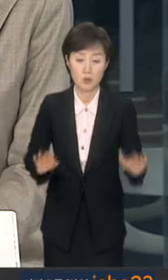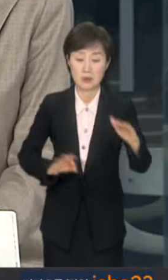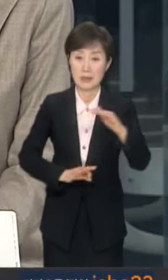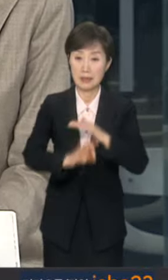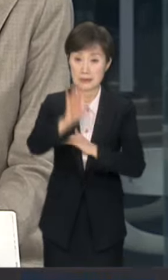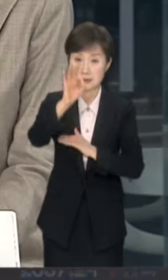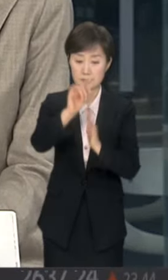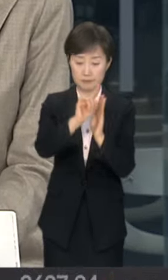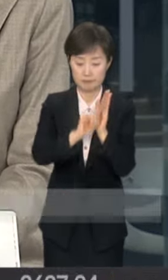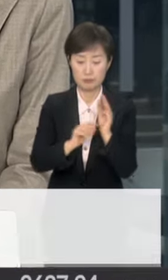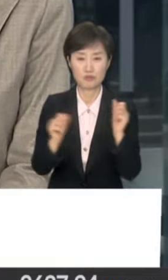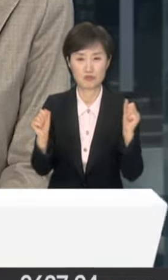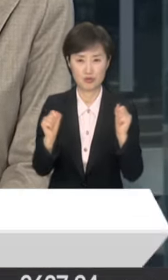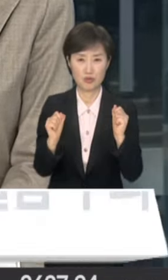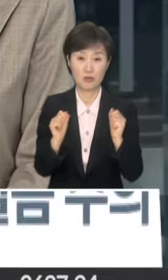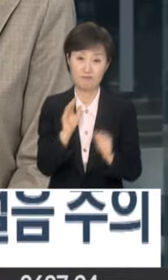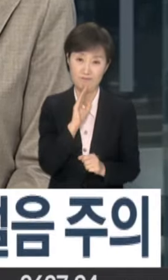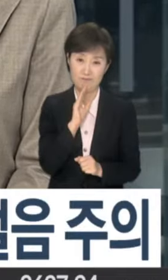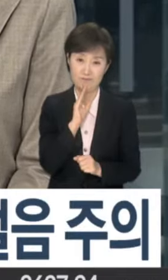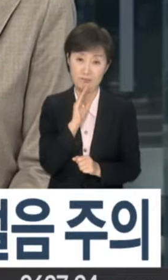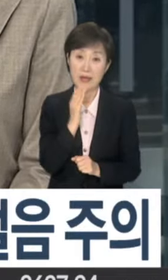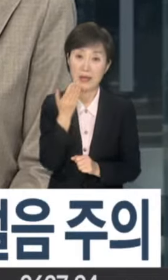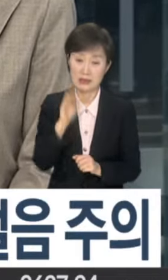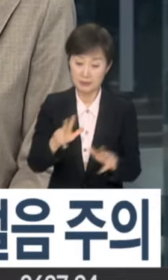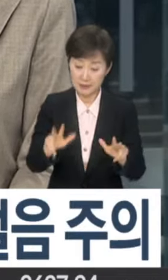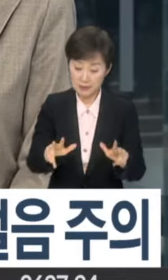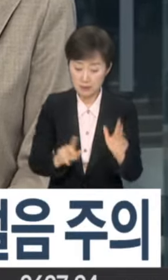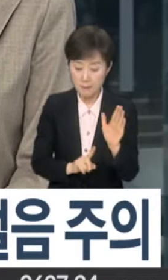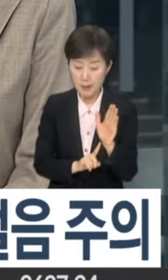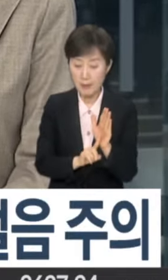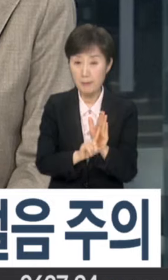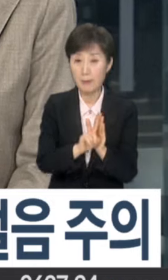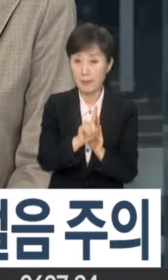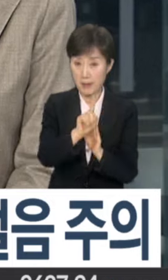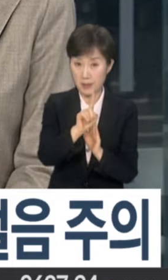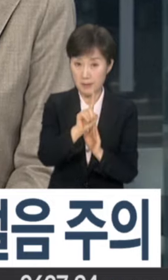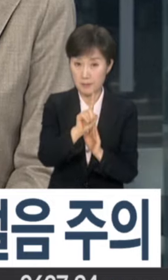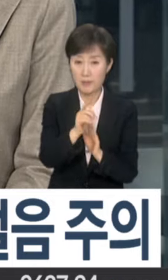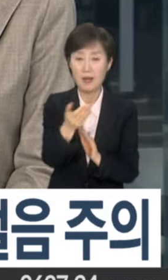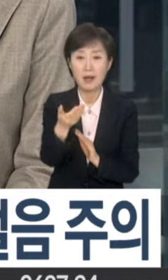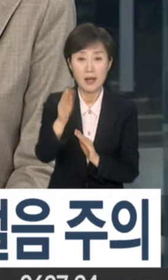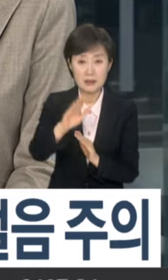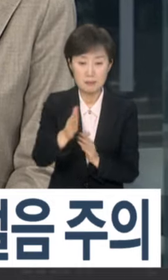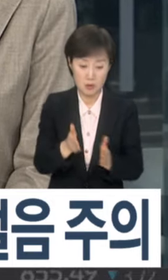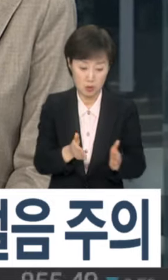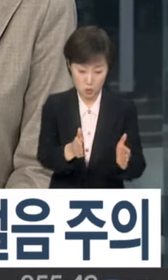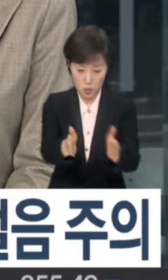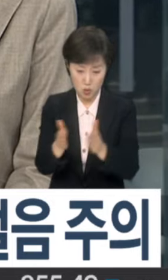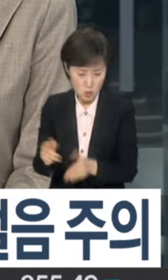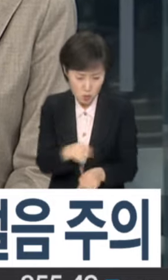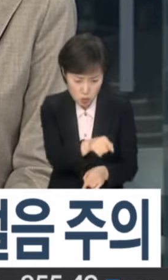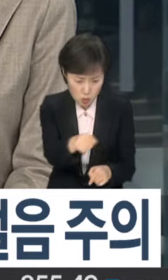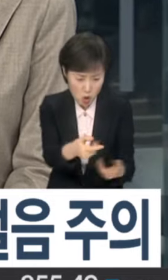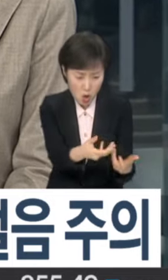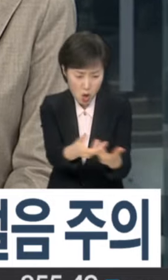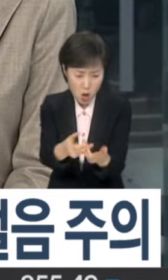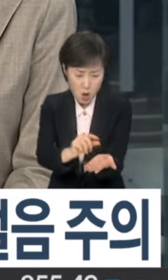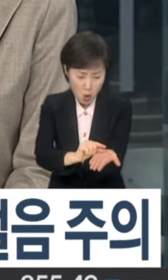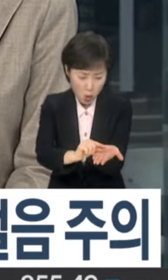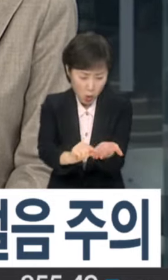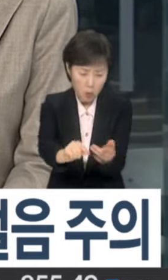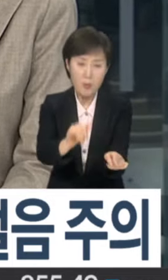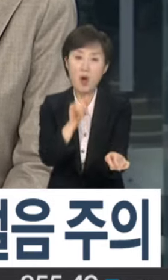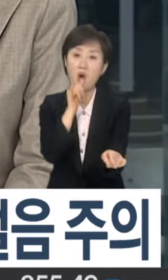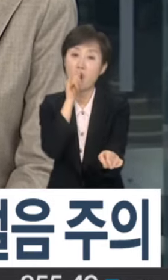네, 오늘 아침에는 영하권 추위가 나타났지만 낮 기온이 크게 올라서 온화해지겠습니다. 다만 도로 곳곳에 살얼음이 만들어져 있어